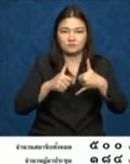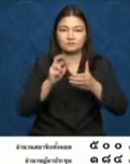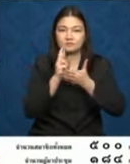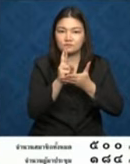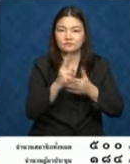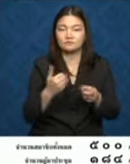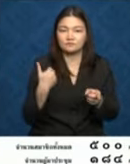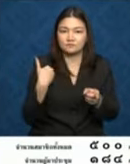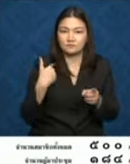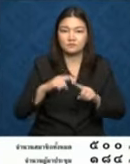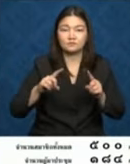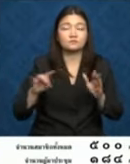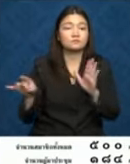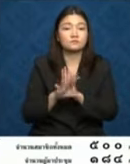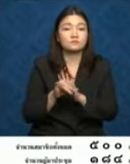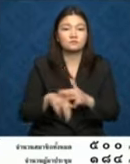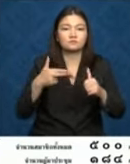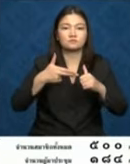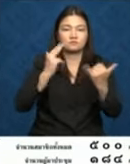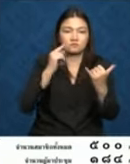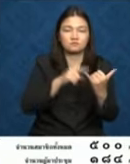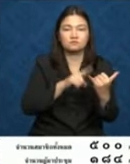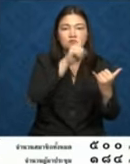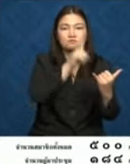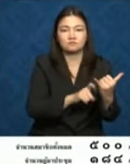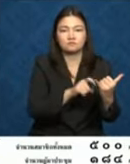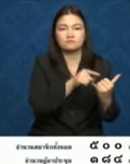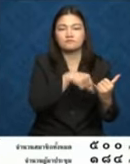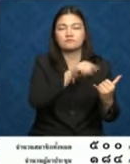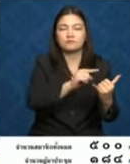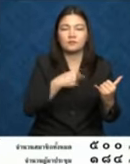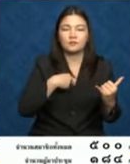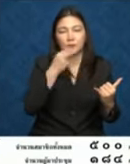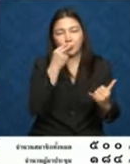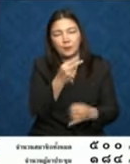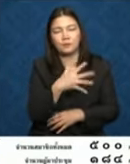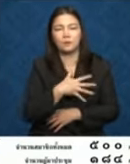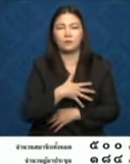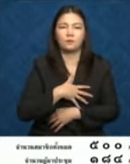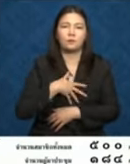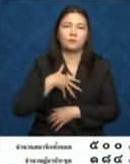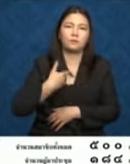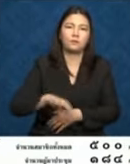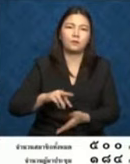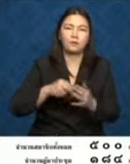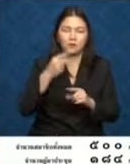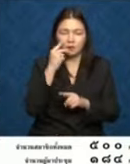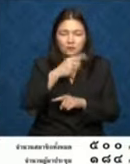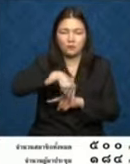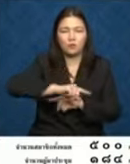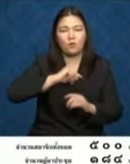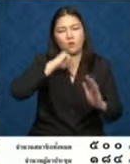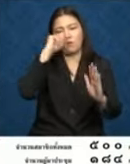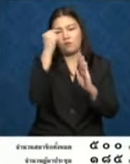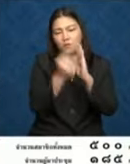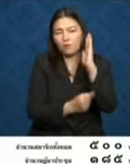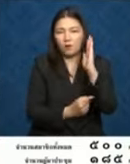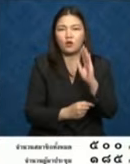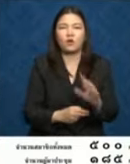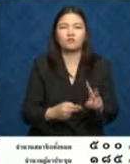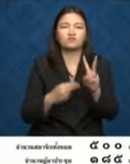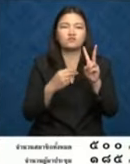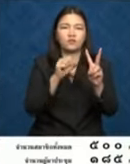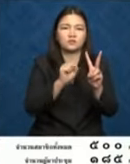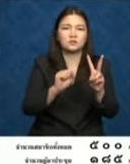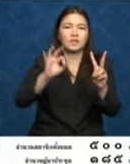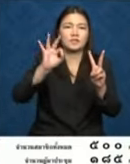สุดท้ายถูกยิงการที่ประชุมเลยนะครับนี่เป็นความเป็นการทำงานของพี่น้องกำนันผู้ใหญ่บ้านทั้งประเทศครับ 290,000 กว่าคน